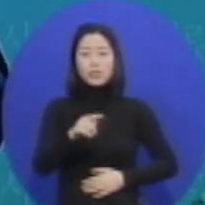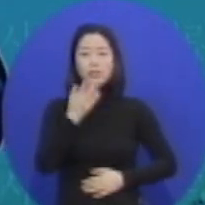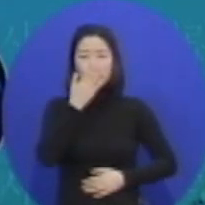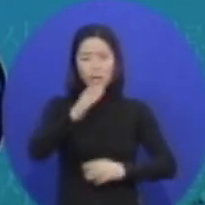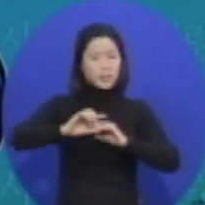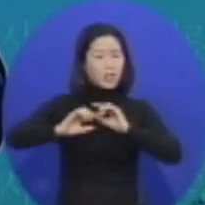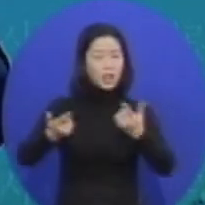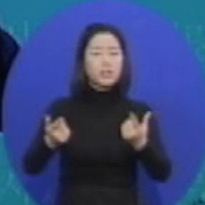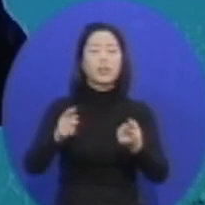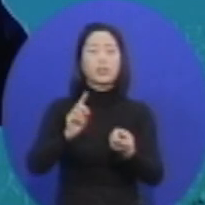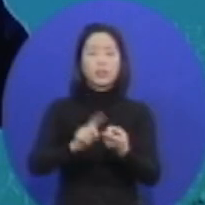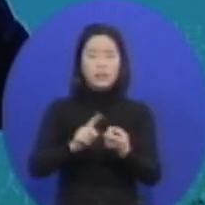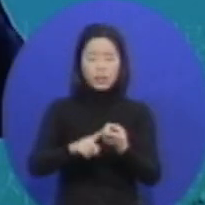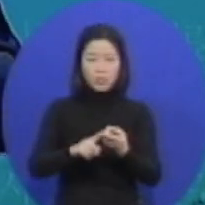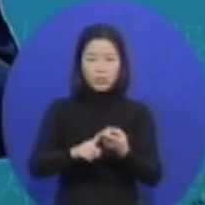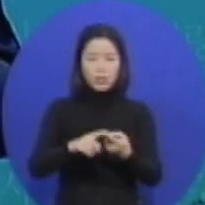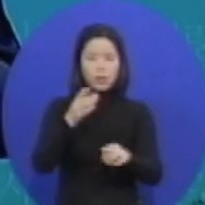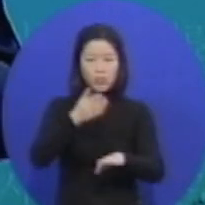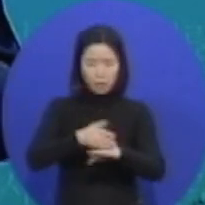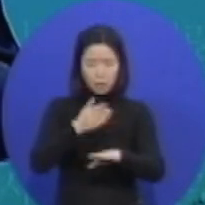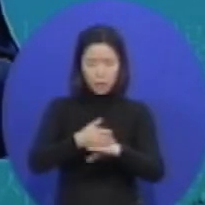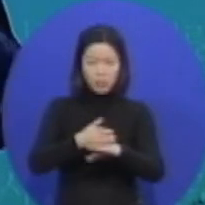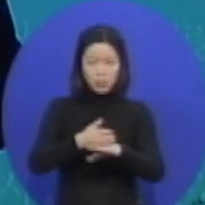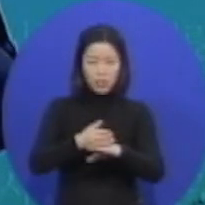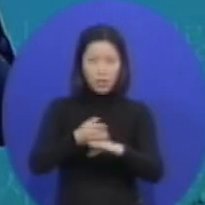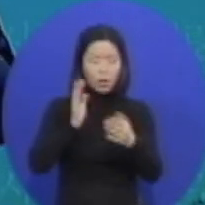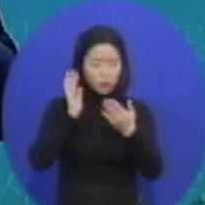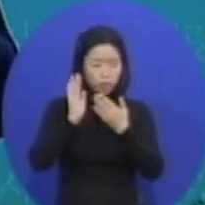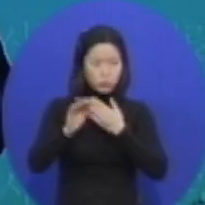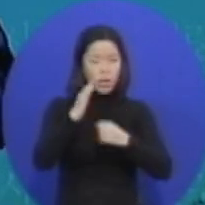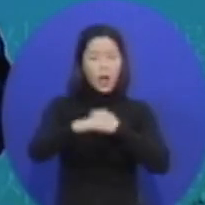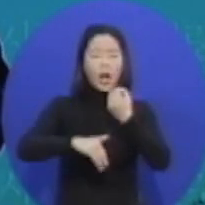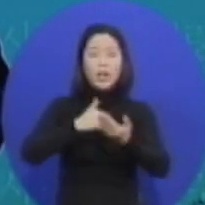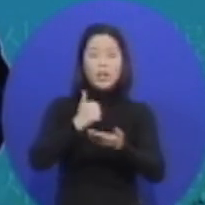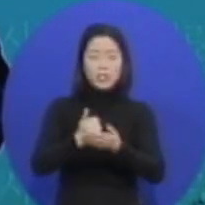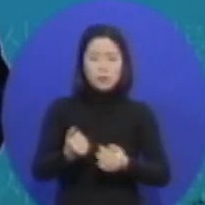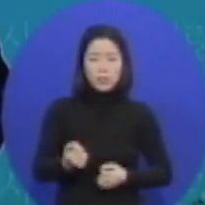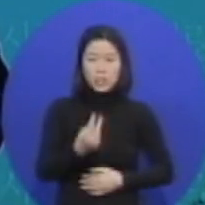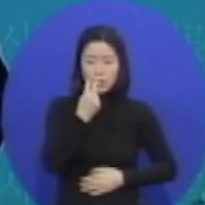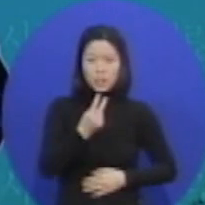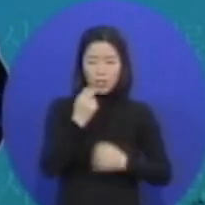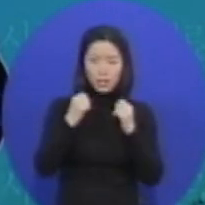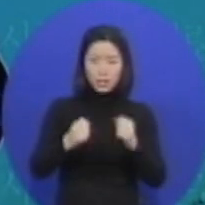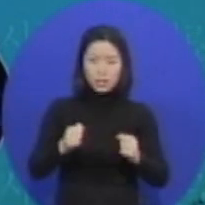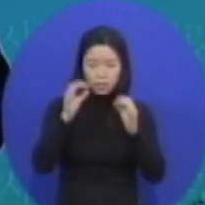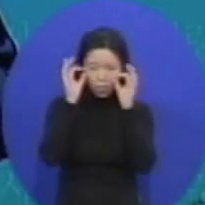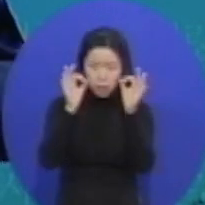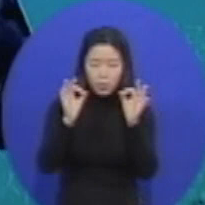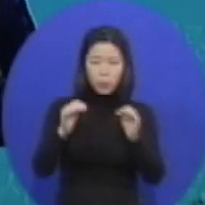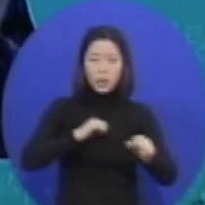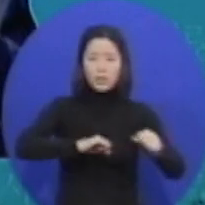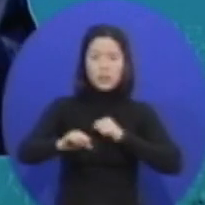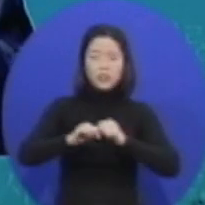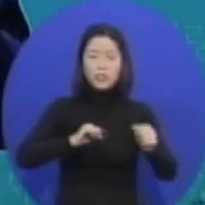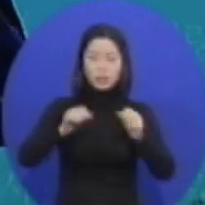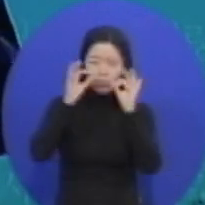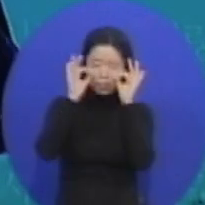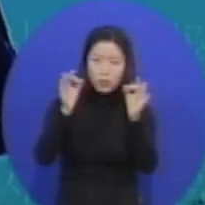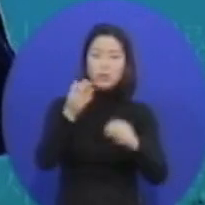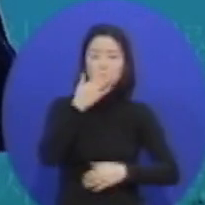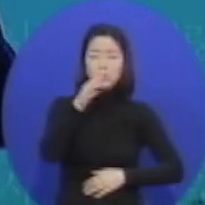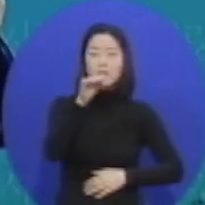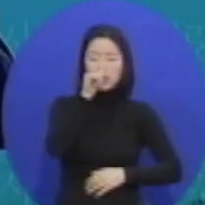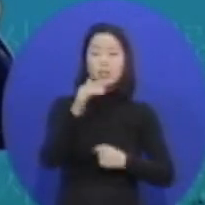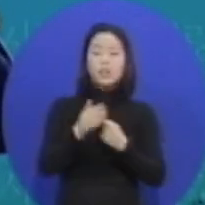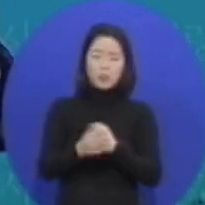진짜 역사하시고 살아 계시다는 것을 오히려 우리가 볼 수 있기 때문에 우리가 조금만 노력하면 될